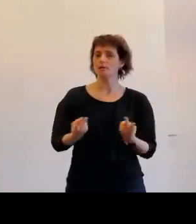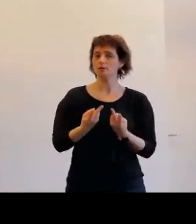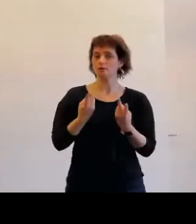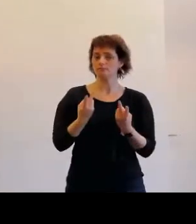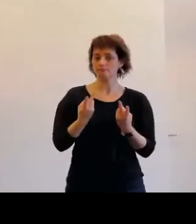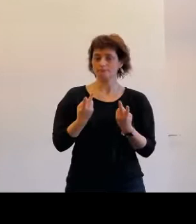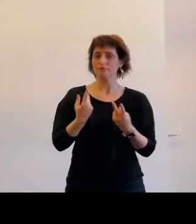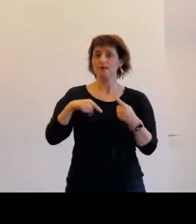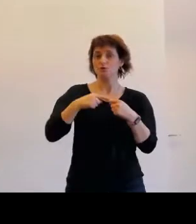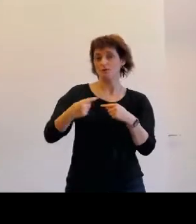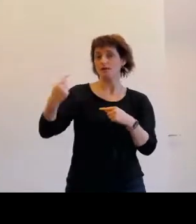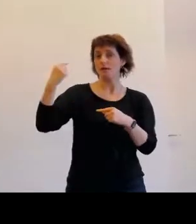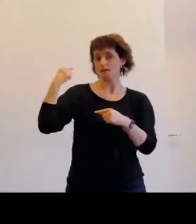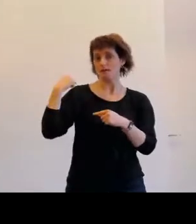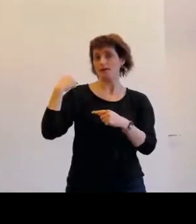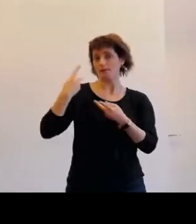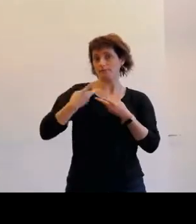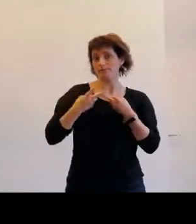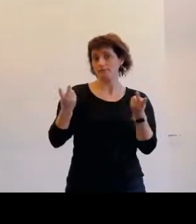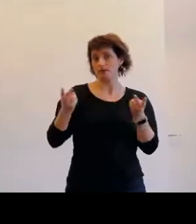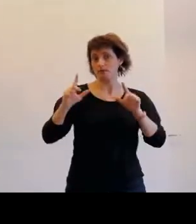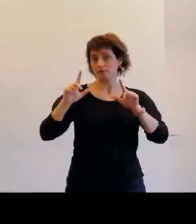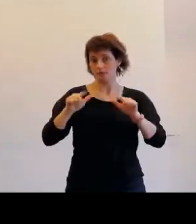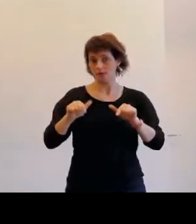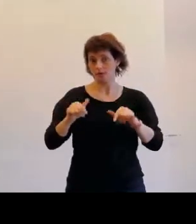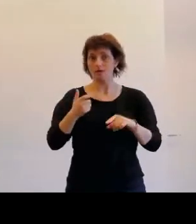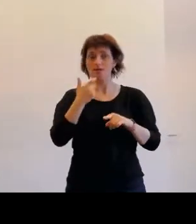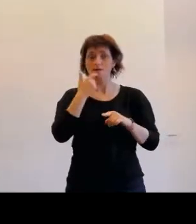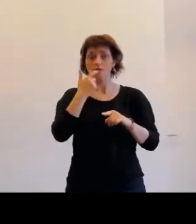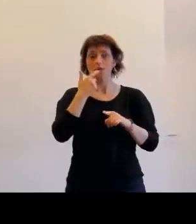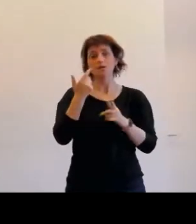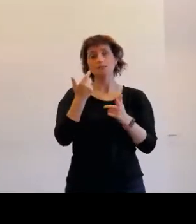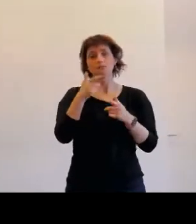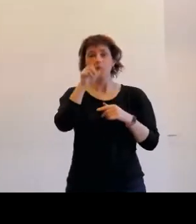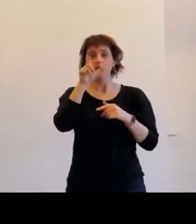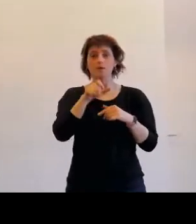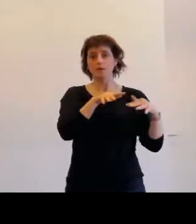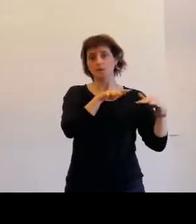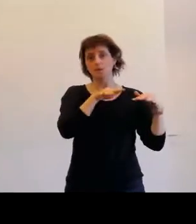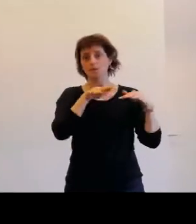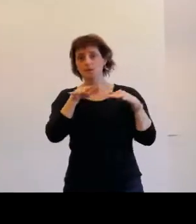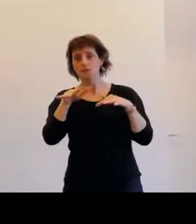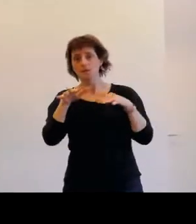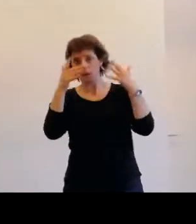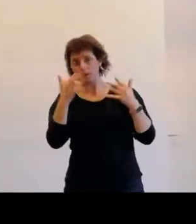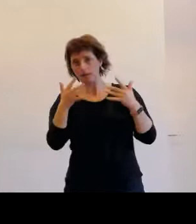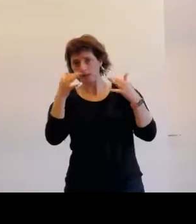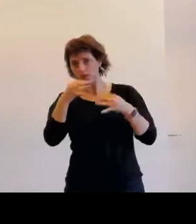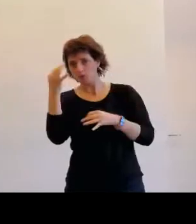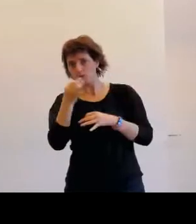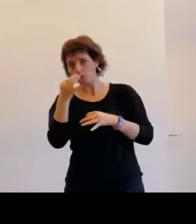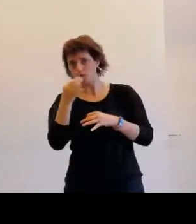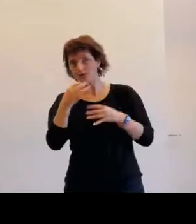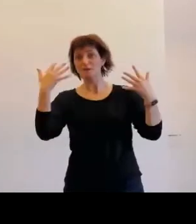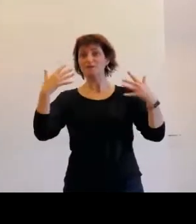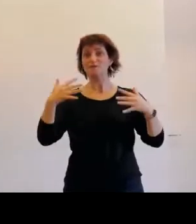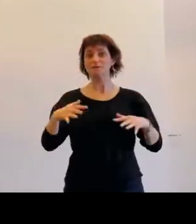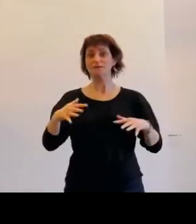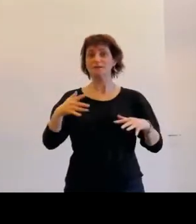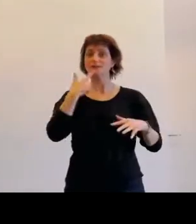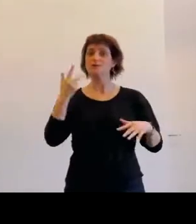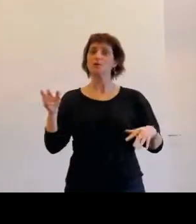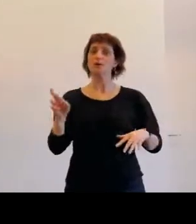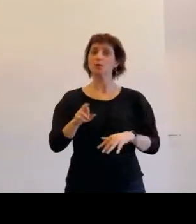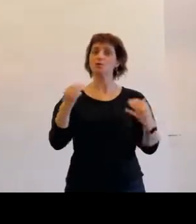semaine dernière et par la levée des jauges permettant ainsi le retour à un certain nombre d'activités. Je propose d'ailleurs que,